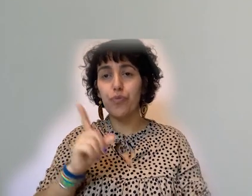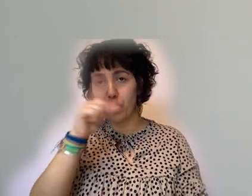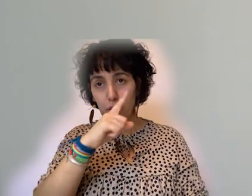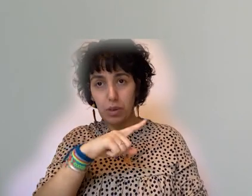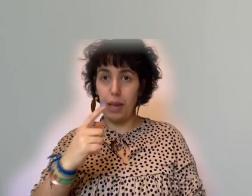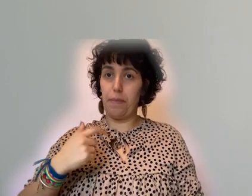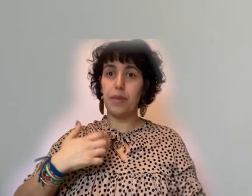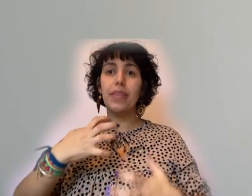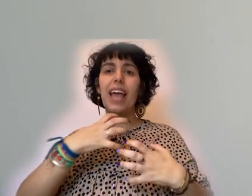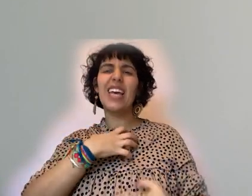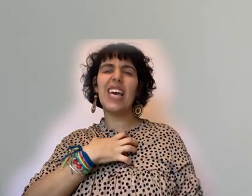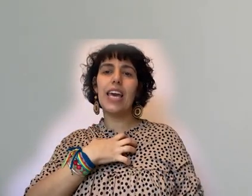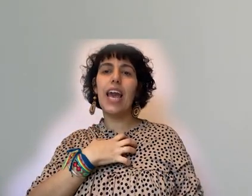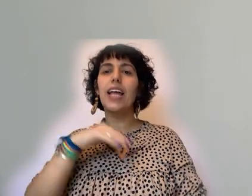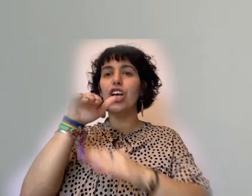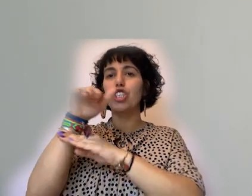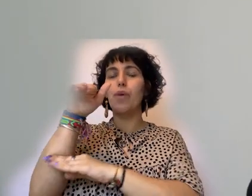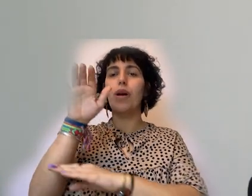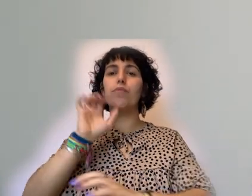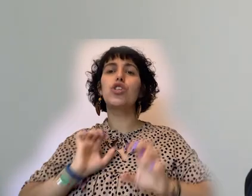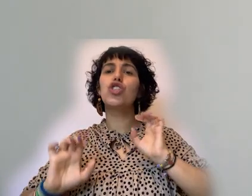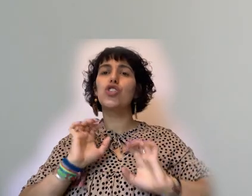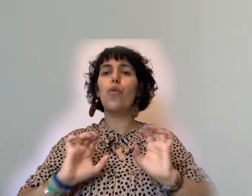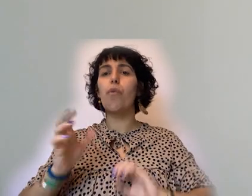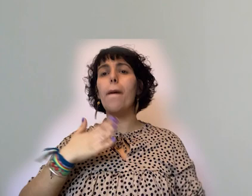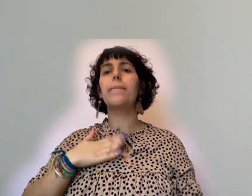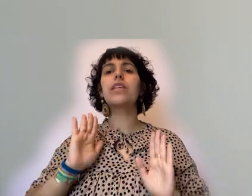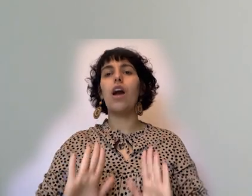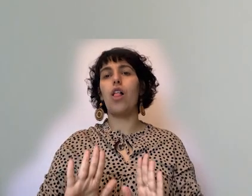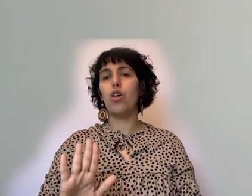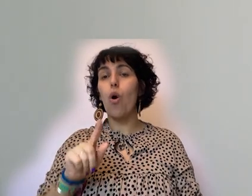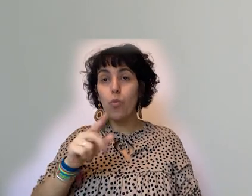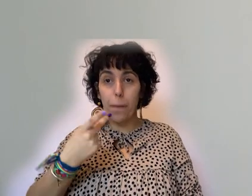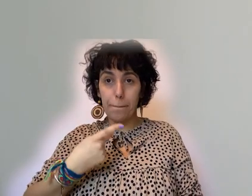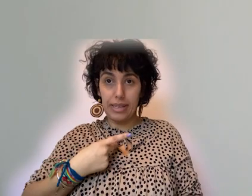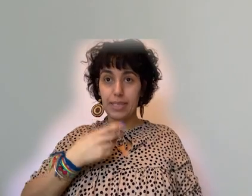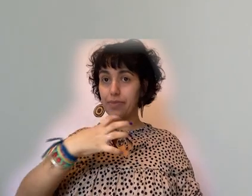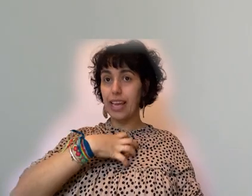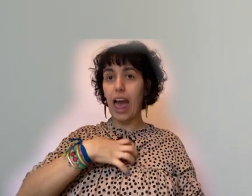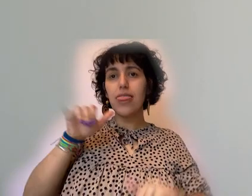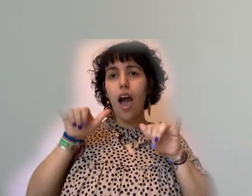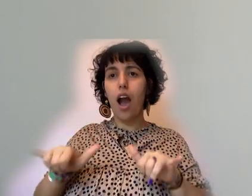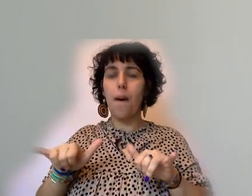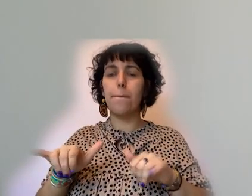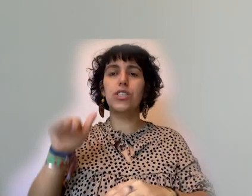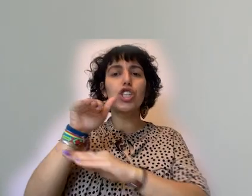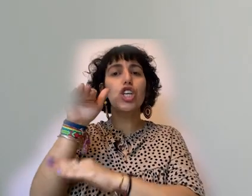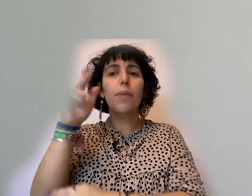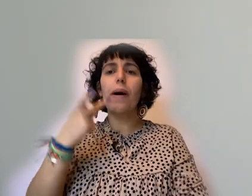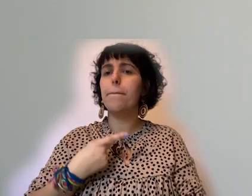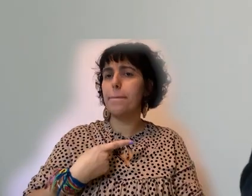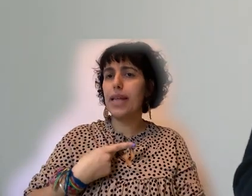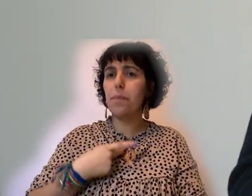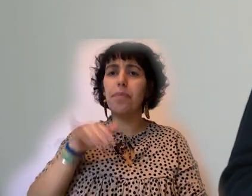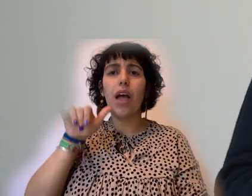da kendi yaşamlarımızı savunmak Sadece bize düşüyor Çünkü bizim kendi hakkımız yani yaşamak bizim için bir hak Sayar bu yaşamı